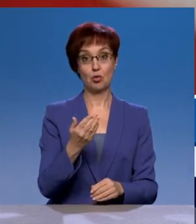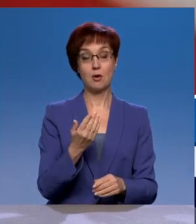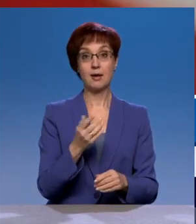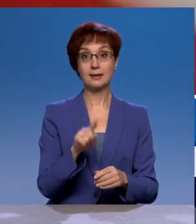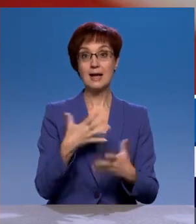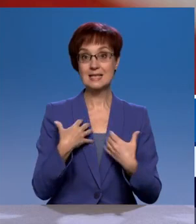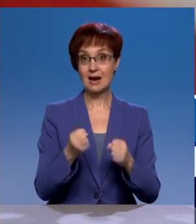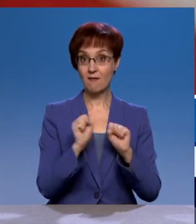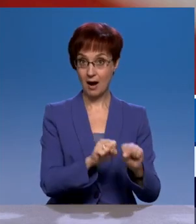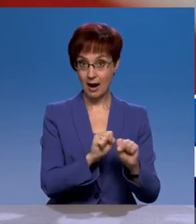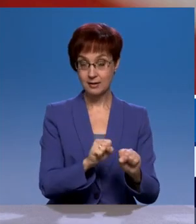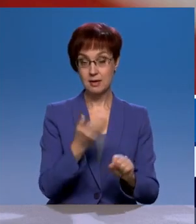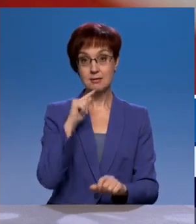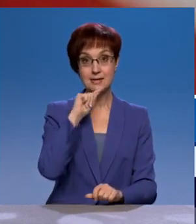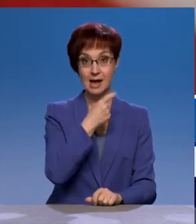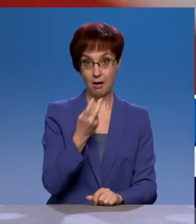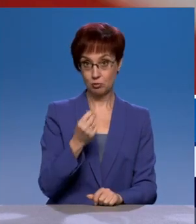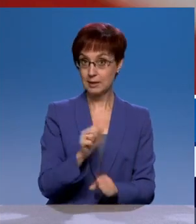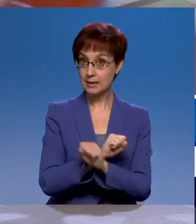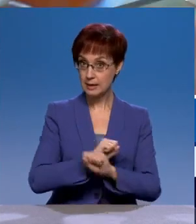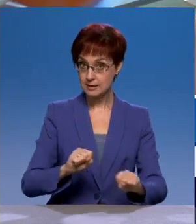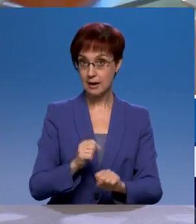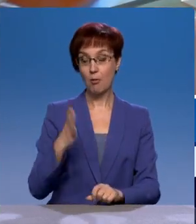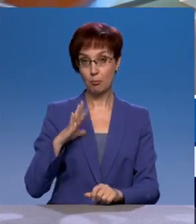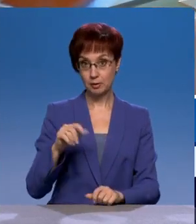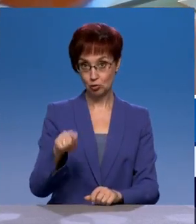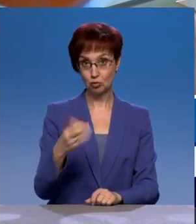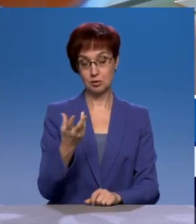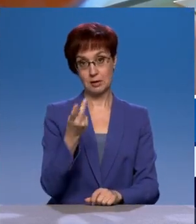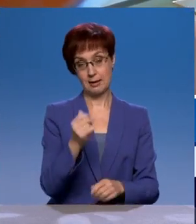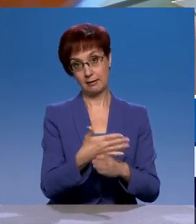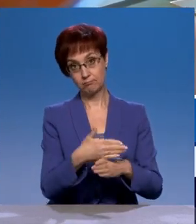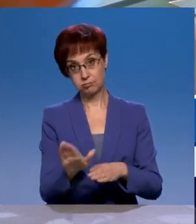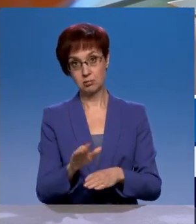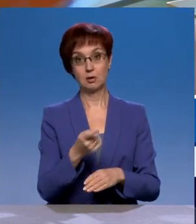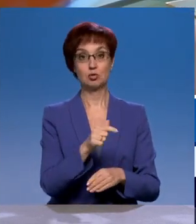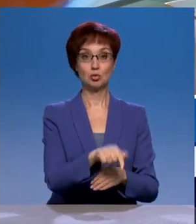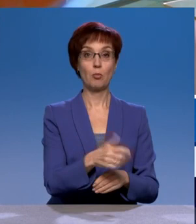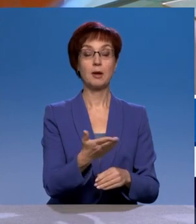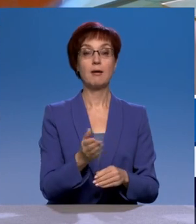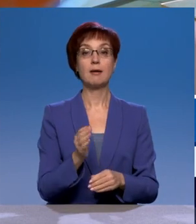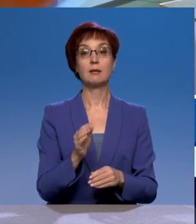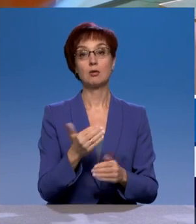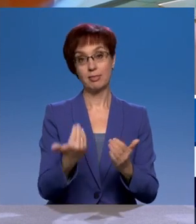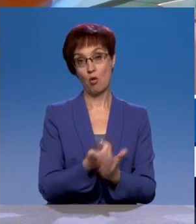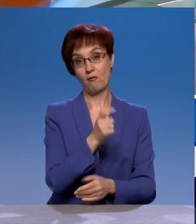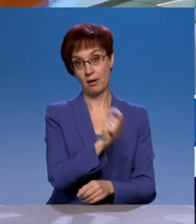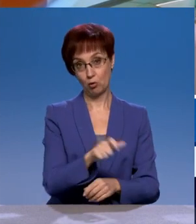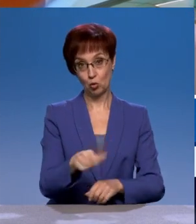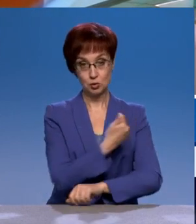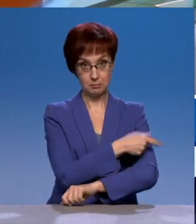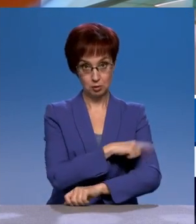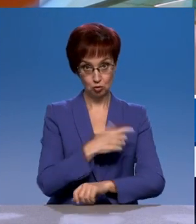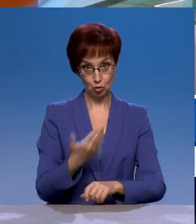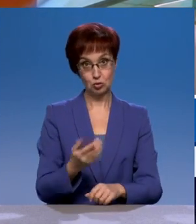здравоохранение, что придется дать деньги, что пришли дополнительные медсестры в отрасль, чтобы увеличить им оплату труда. И точно так же для врачей. Давайте посмотрим, какая